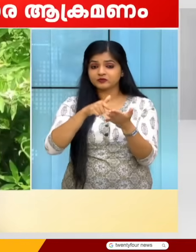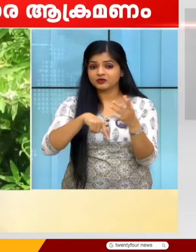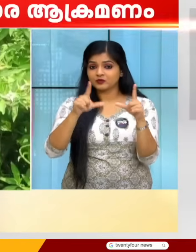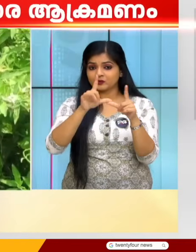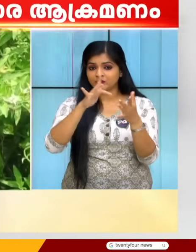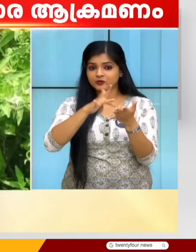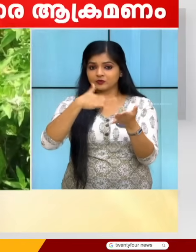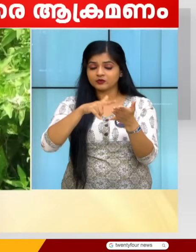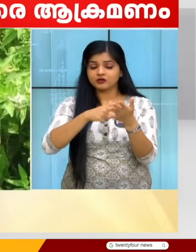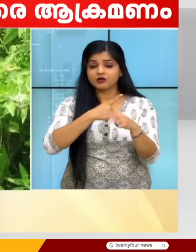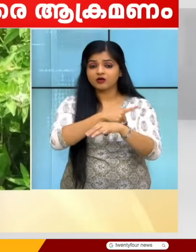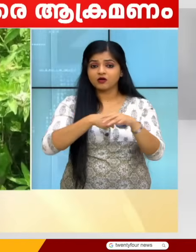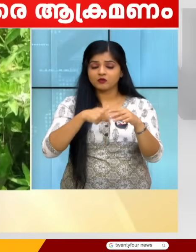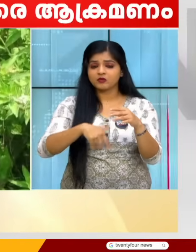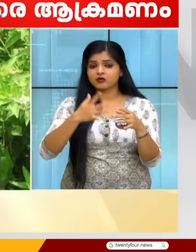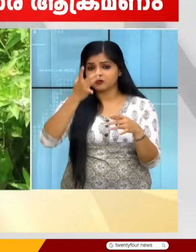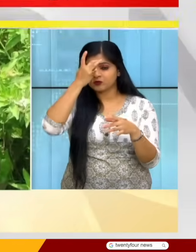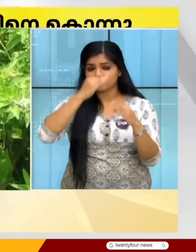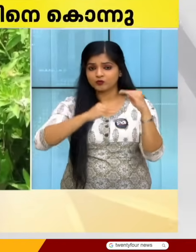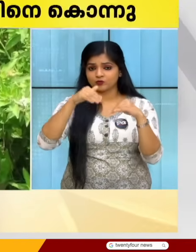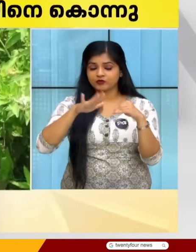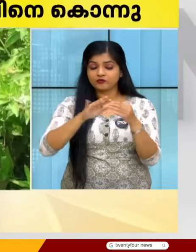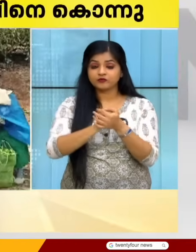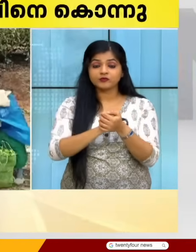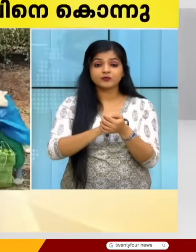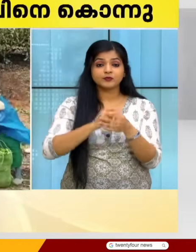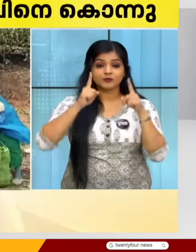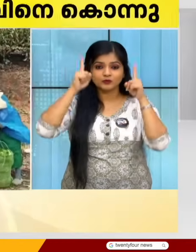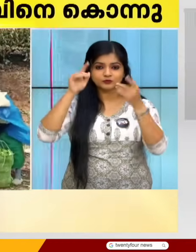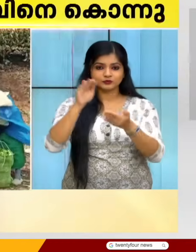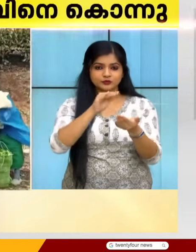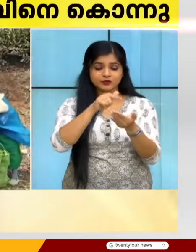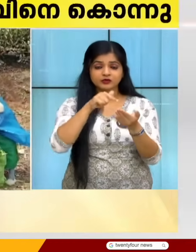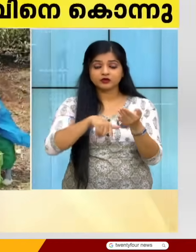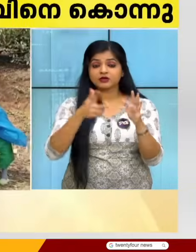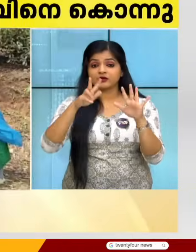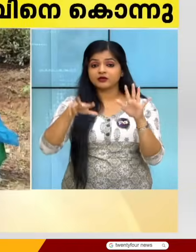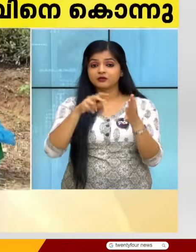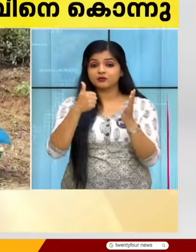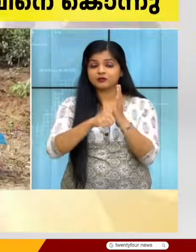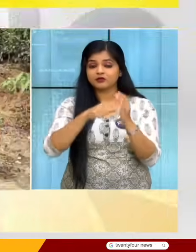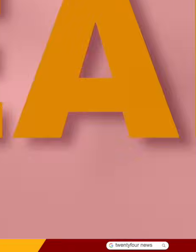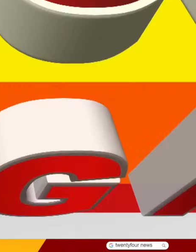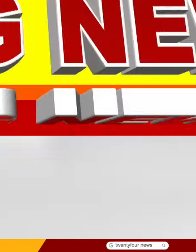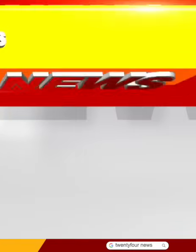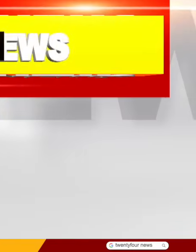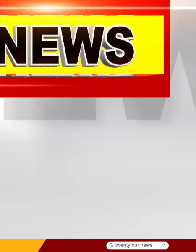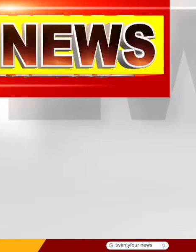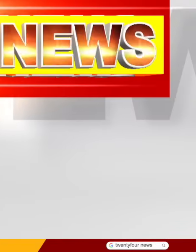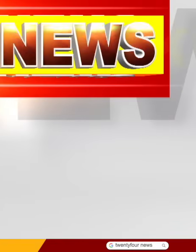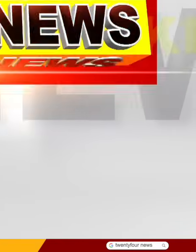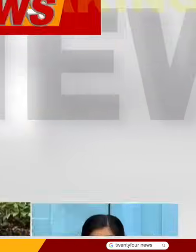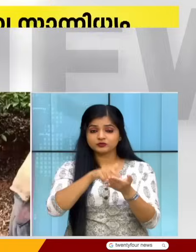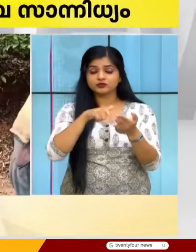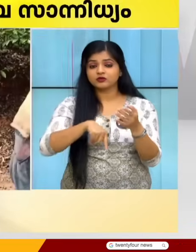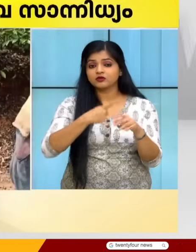നിലനിൽക്കുന്നത്. പശുക്കിടാവിനെയാണ് കടുവ കൊന്നിരിക്കുന്നത്. അത്തിക്കാപ്പറമ്പിൽ AP അബ്ദുറഹ്മാന്റെ 8 മാസം പ്രായമുള്ള ഈ പശുക്കിടാവിനെയാണ്